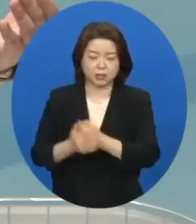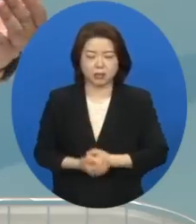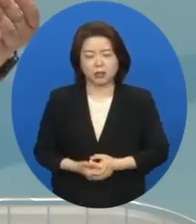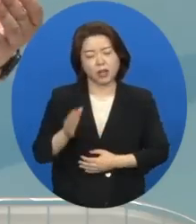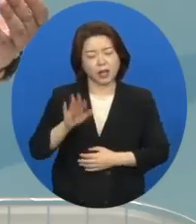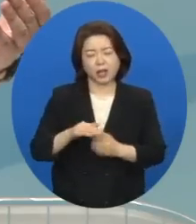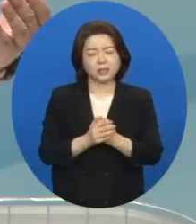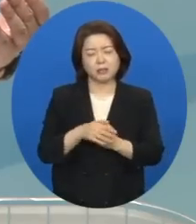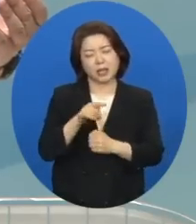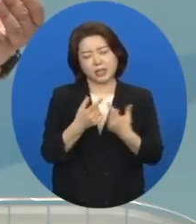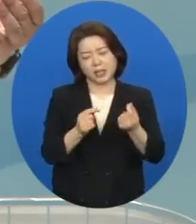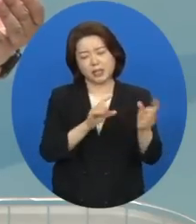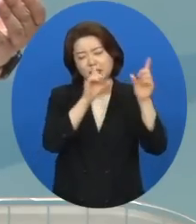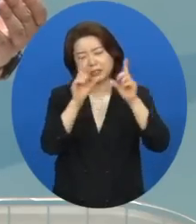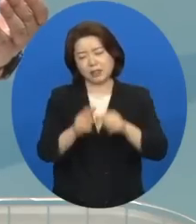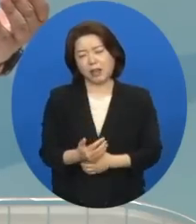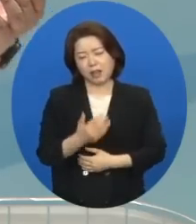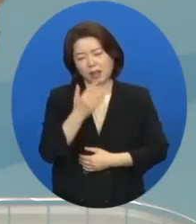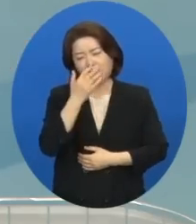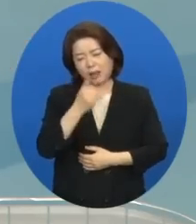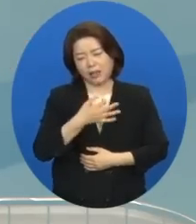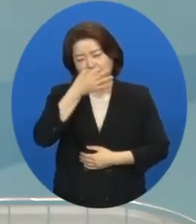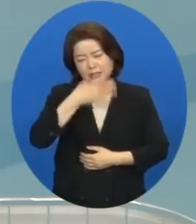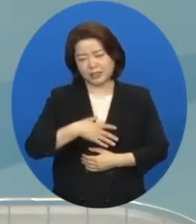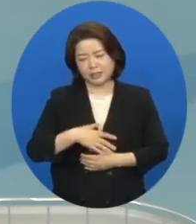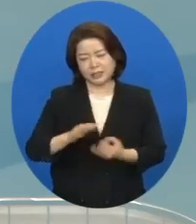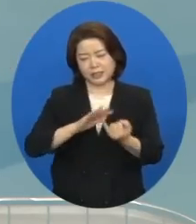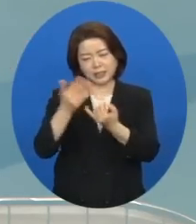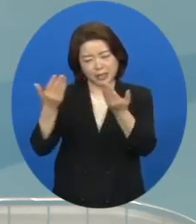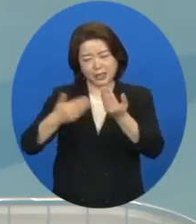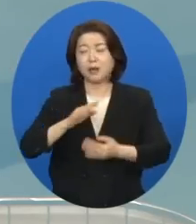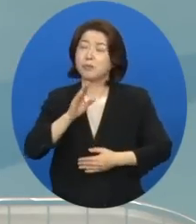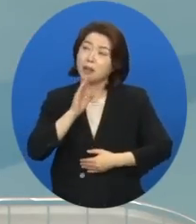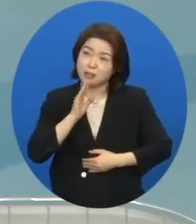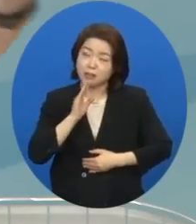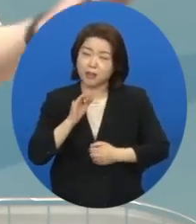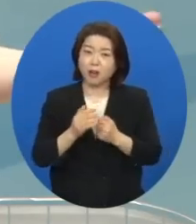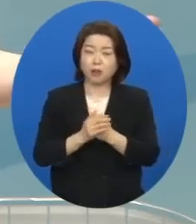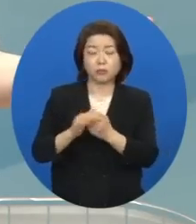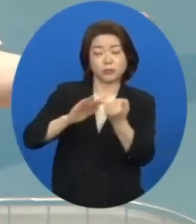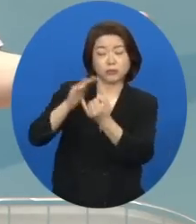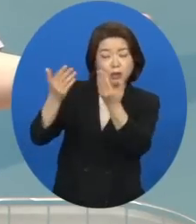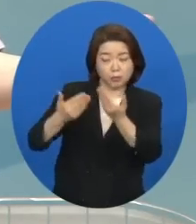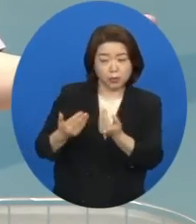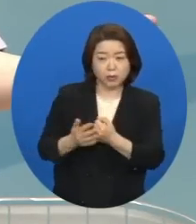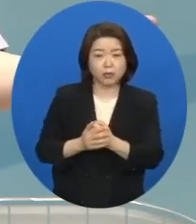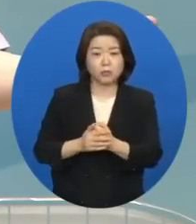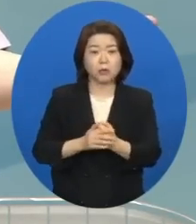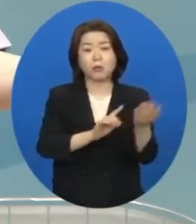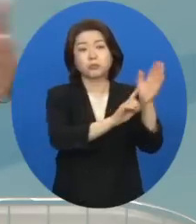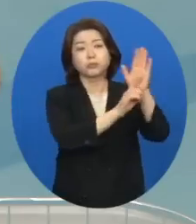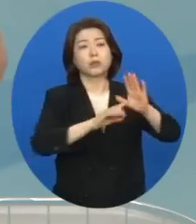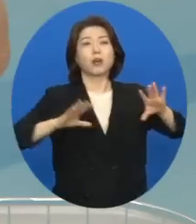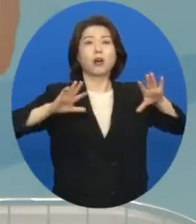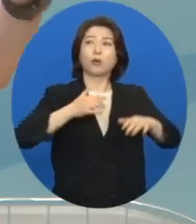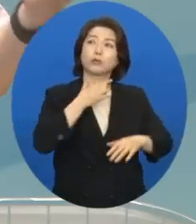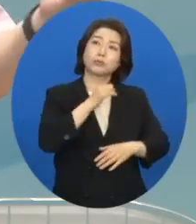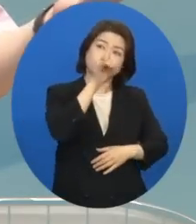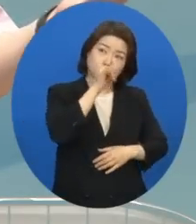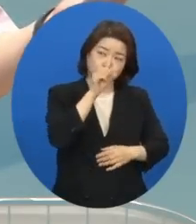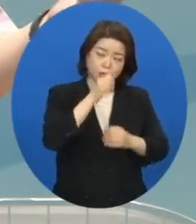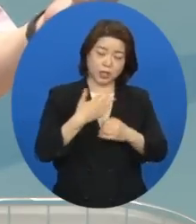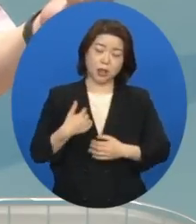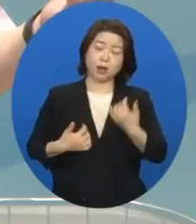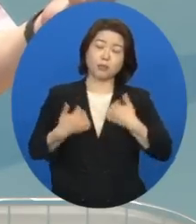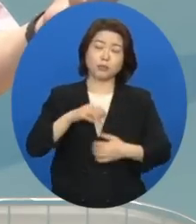무슨 사랑인가요? 뭐 사랑을 받았다면 뭔가 다른 사람들 앞에 뭐 내세울 게 있어야 되고 내가 뭘 좀